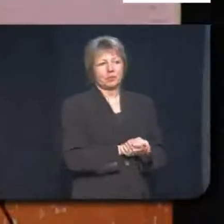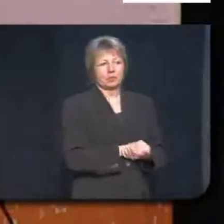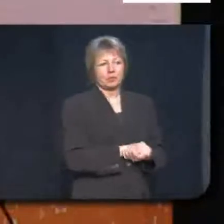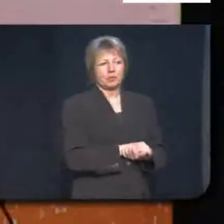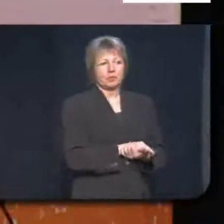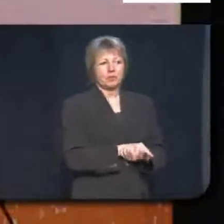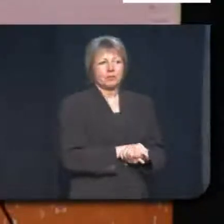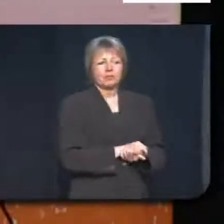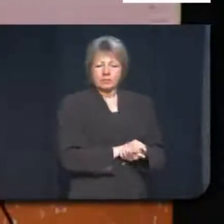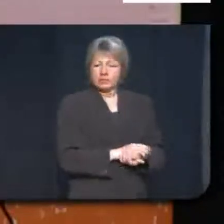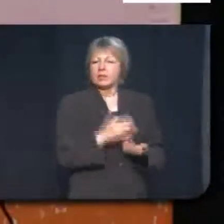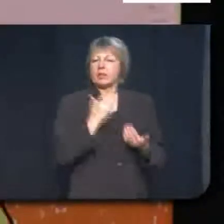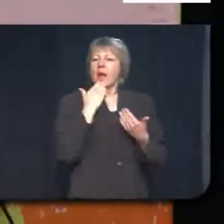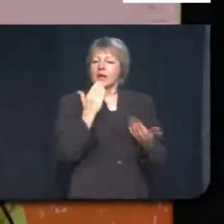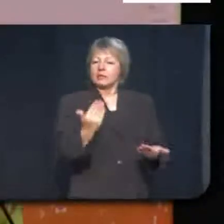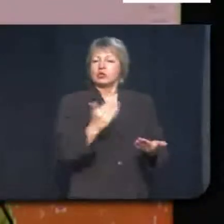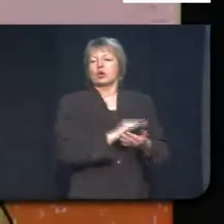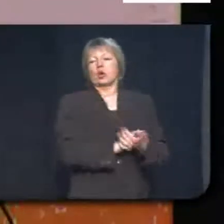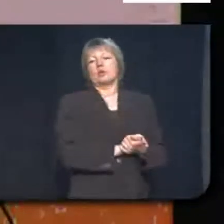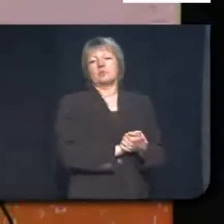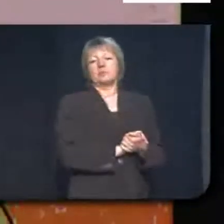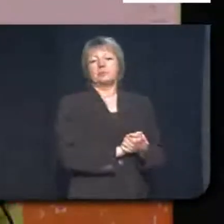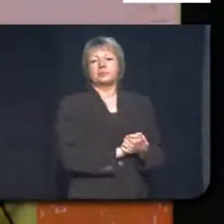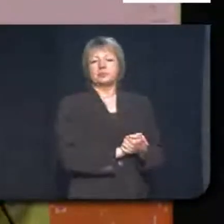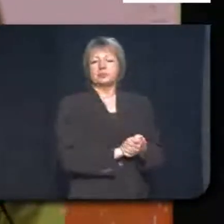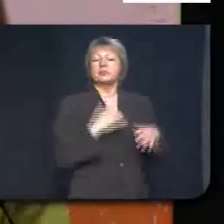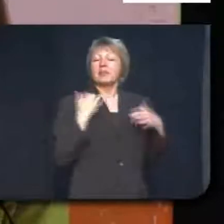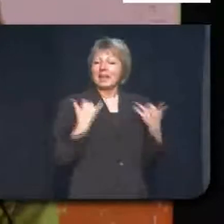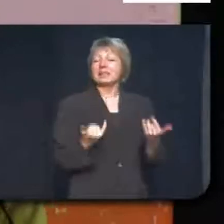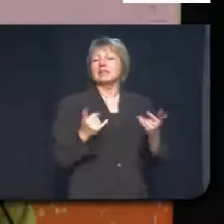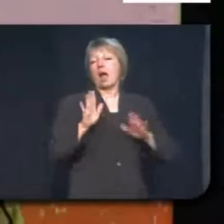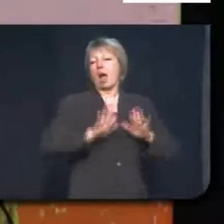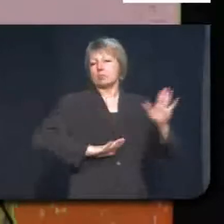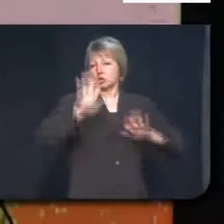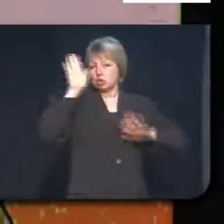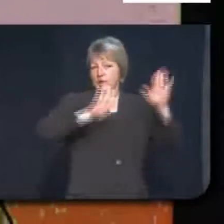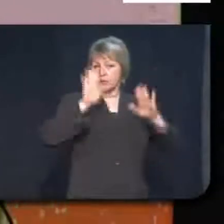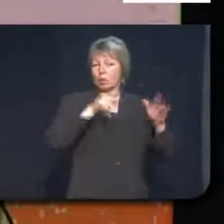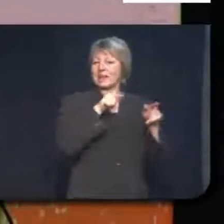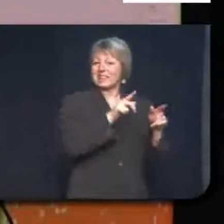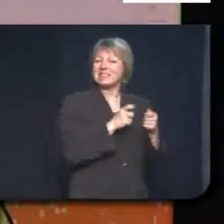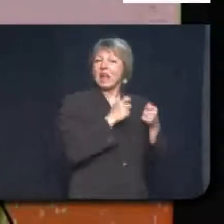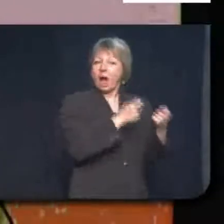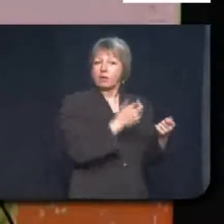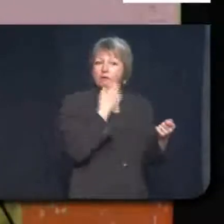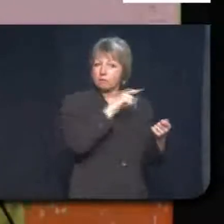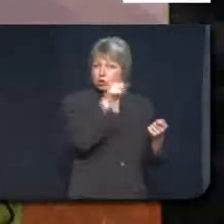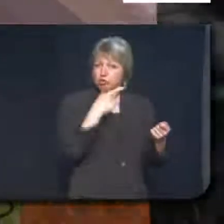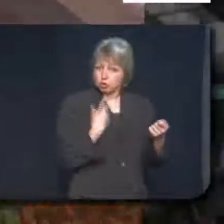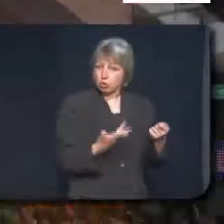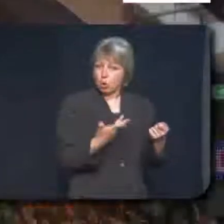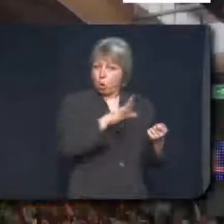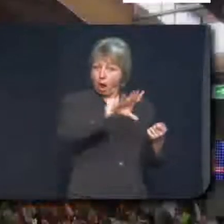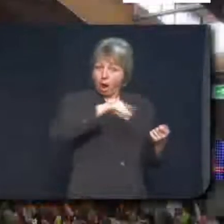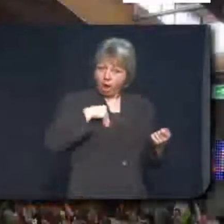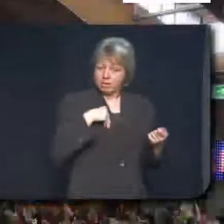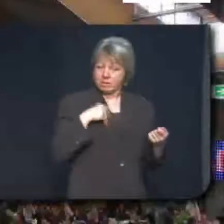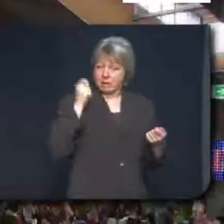danke schön dann kommen wir zur Abstimmung wollt ihr diesen Antrag so nehmen